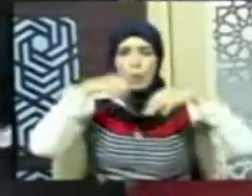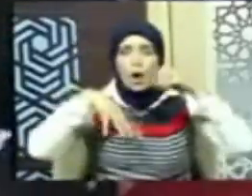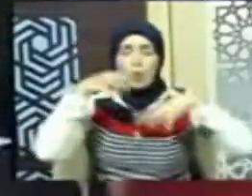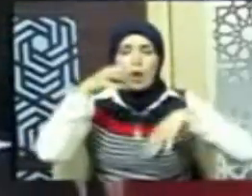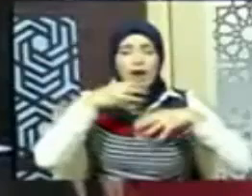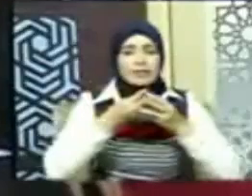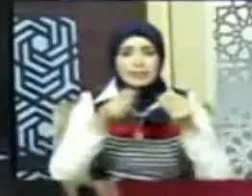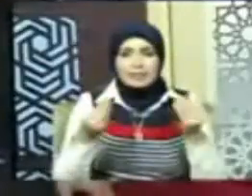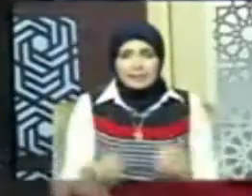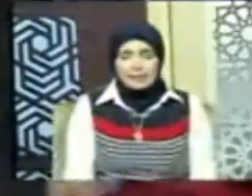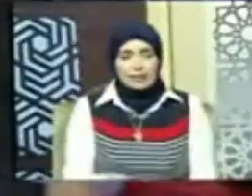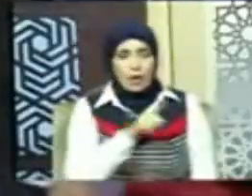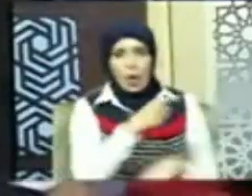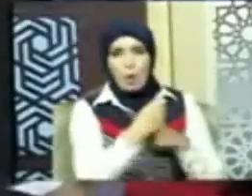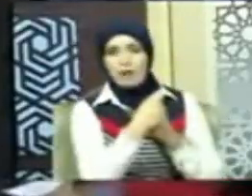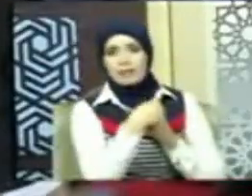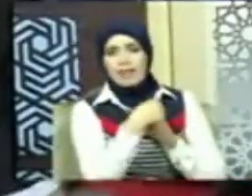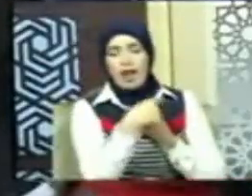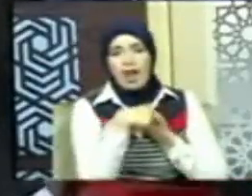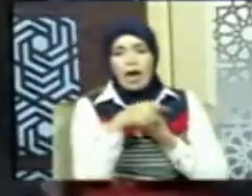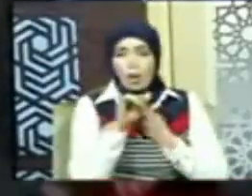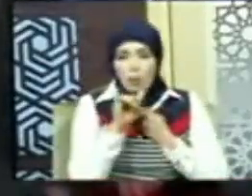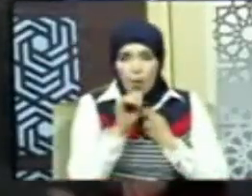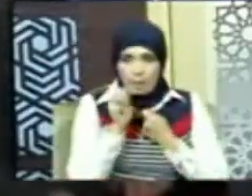فأرشدني إلى ترك المعاصي